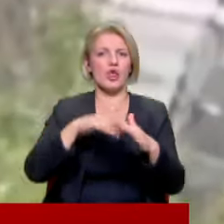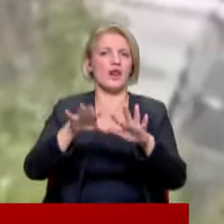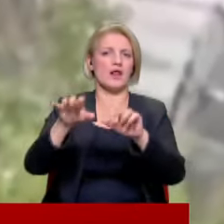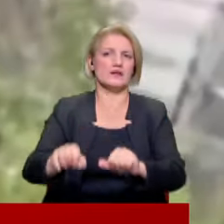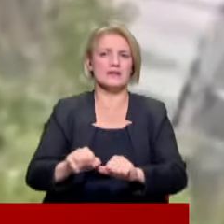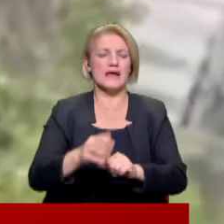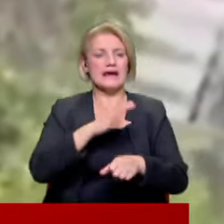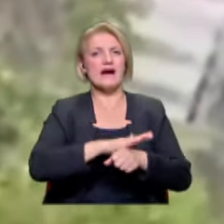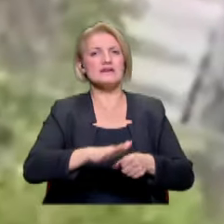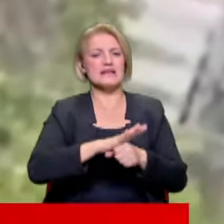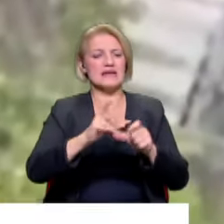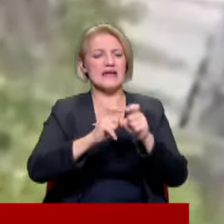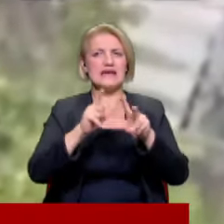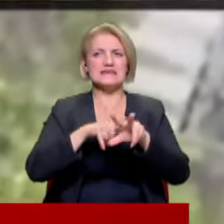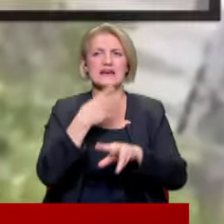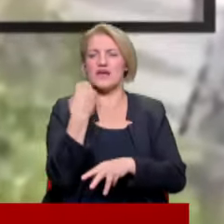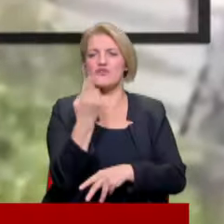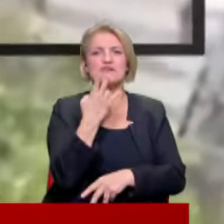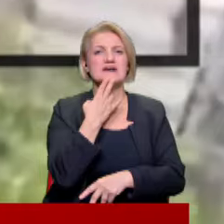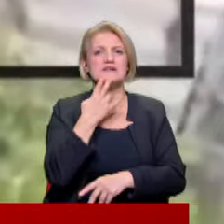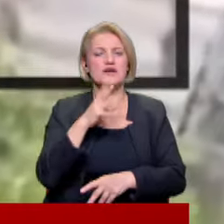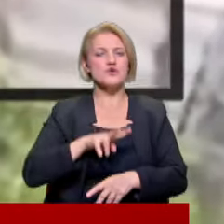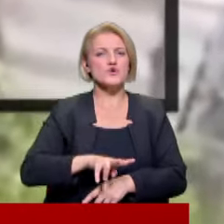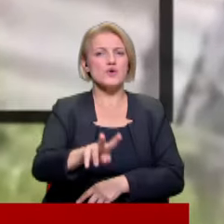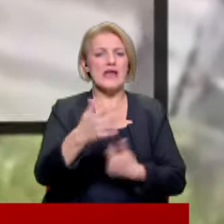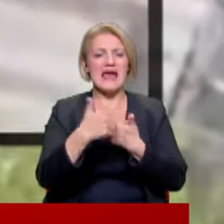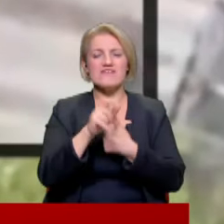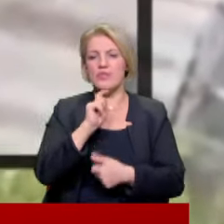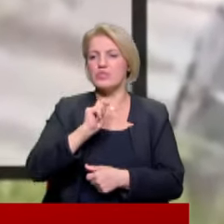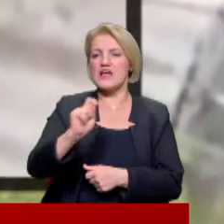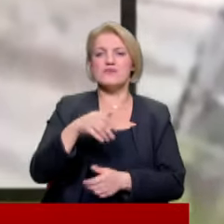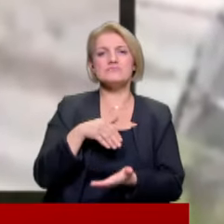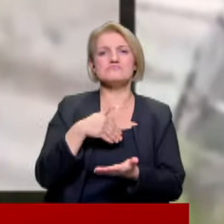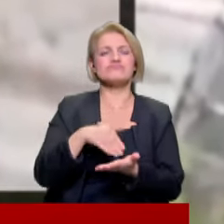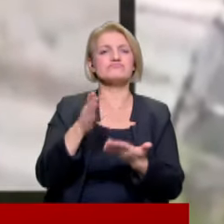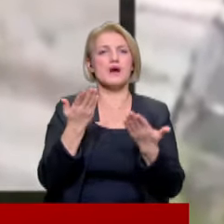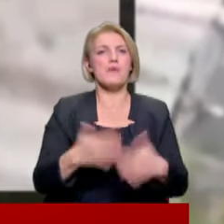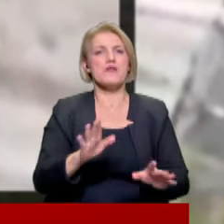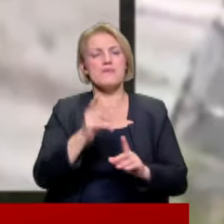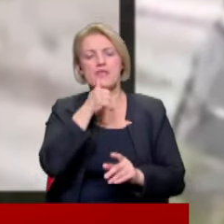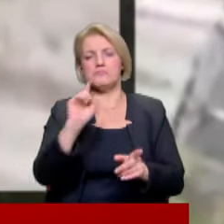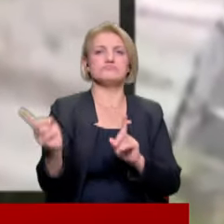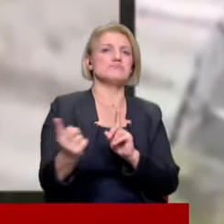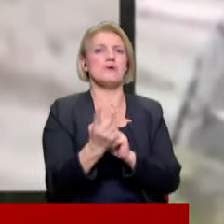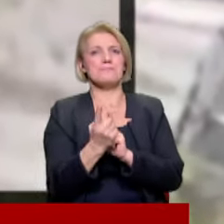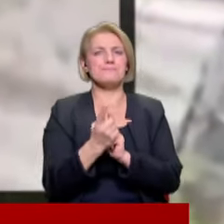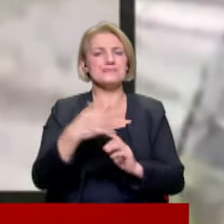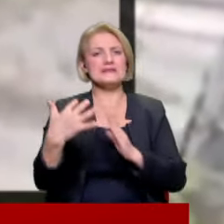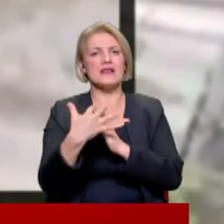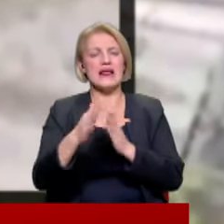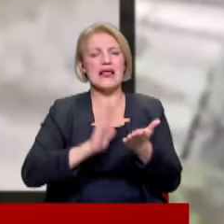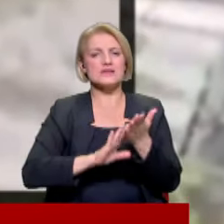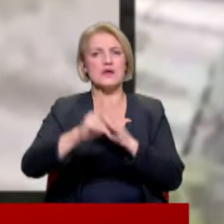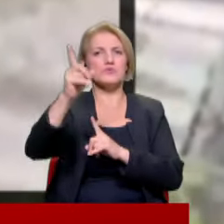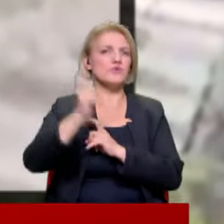alındı. Kayseri'de G.Y. isimli genç kadının yoluysa evlenme teklifini reddettiği erkek tarafından kesildi. Saldırganın